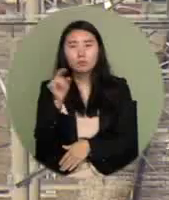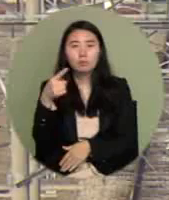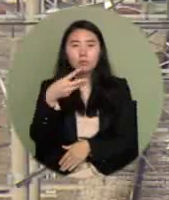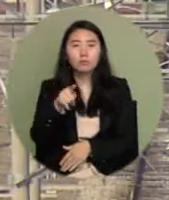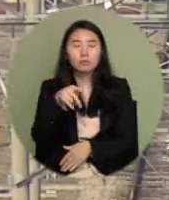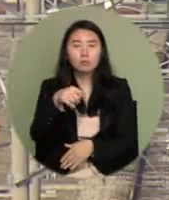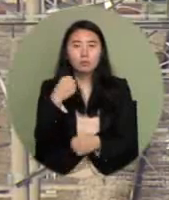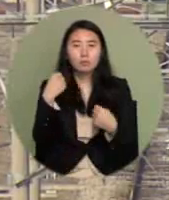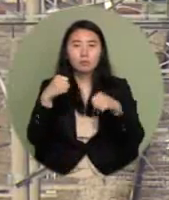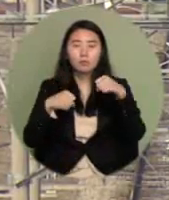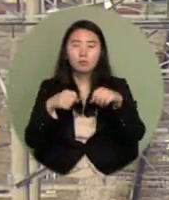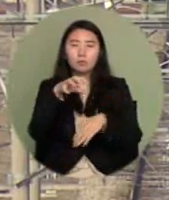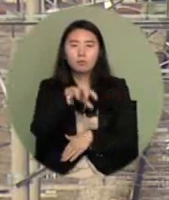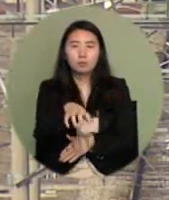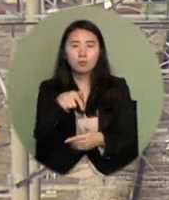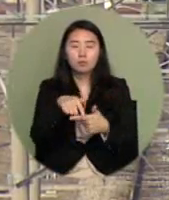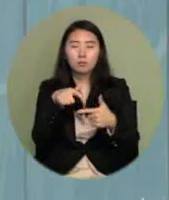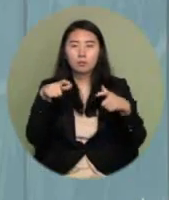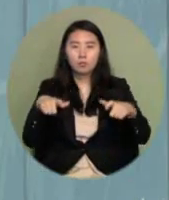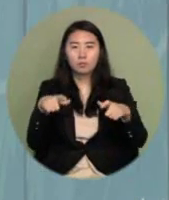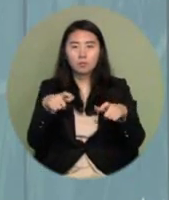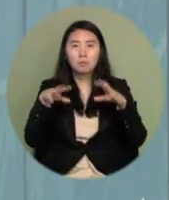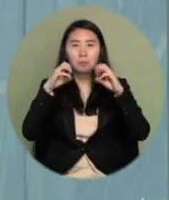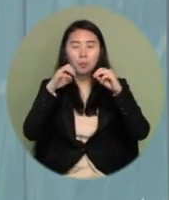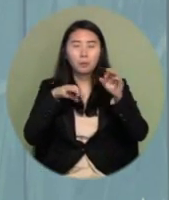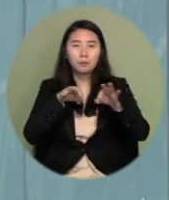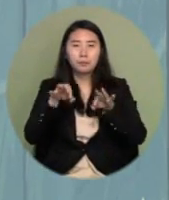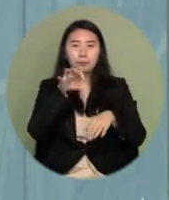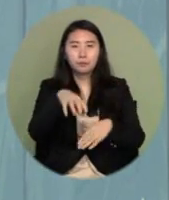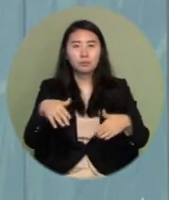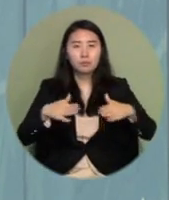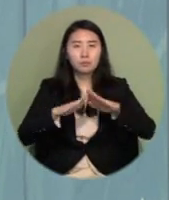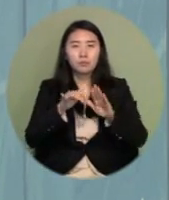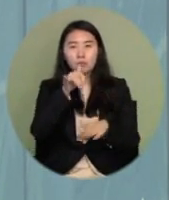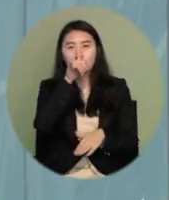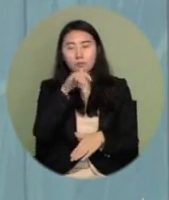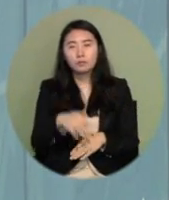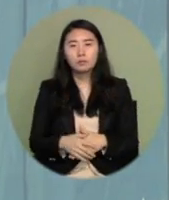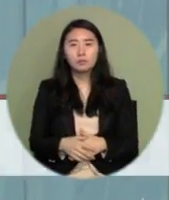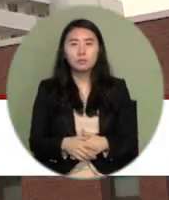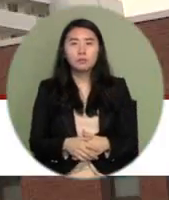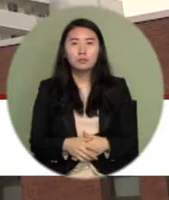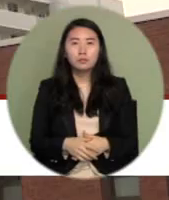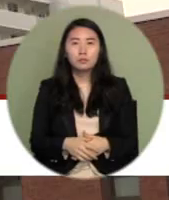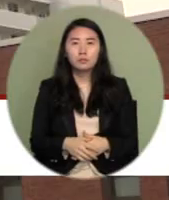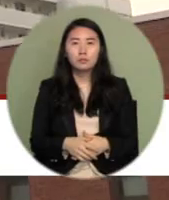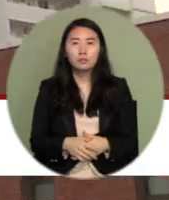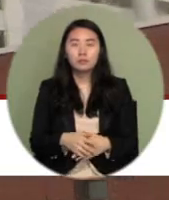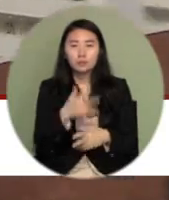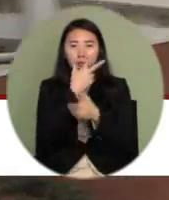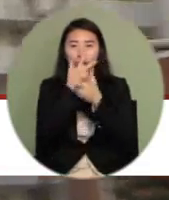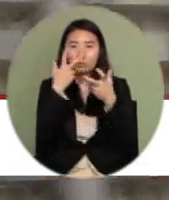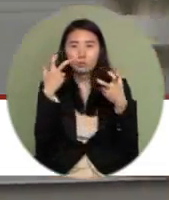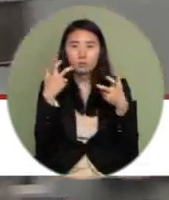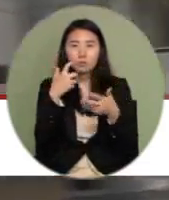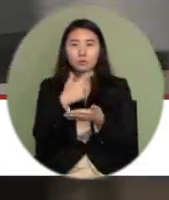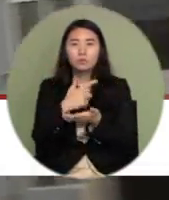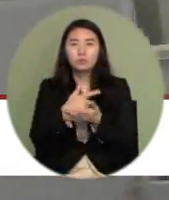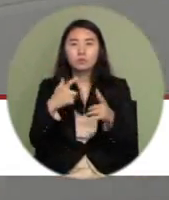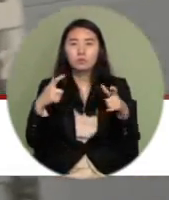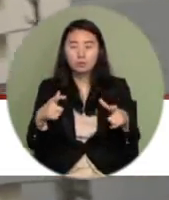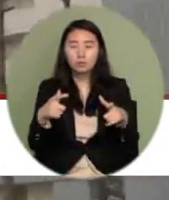공연장이 들어서고 강남 코엑스급 복합 쇼핑몰도 착공에 들어갑니다. 잠만 자는 곳